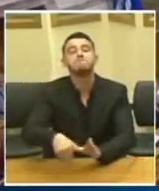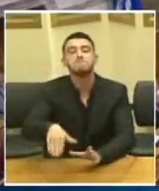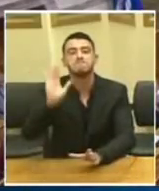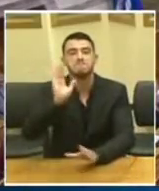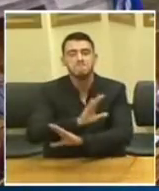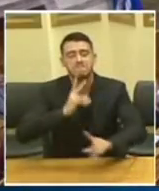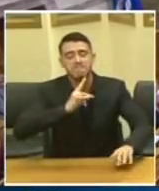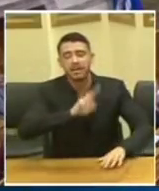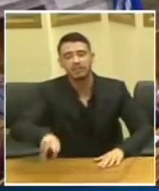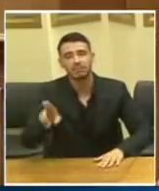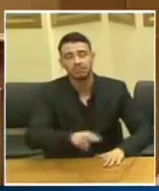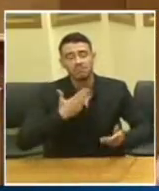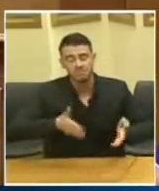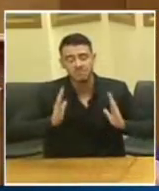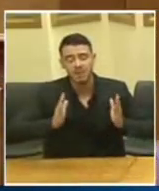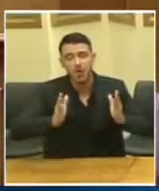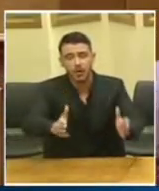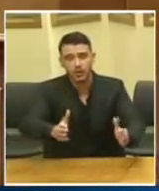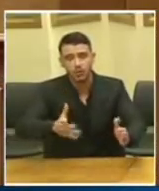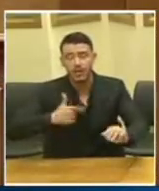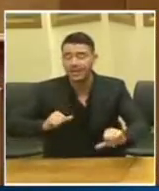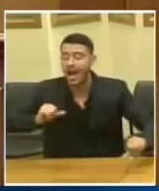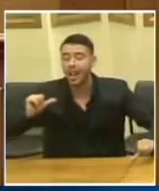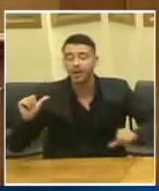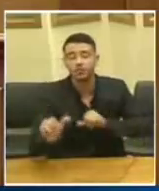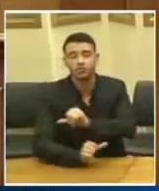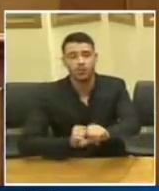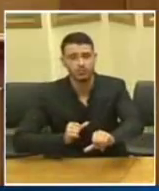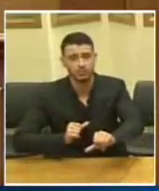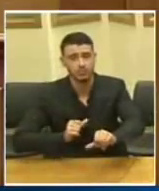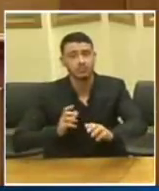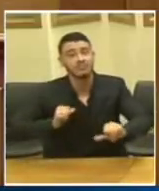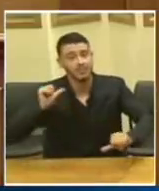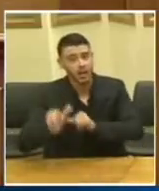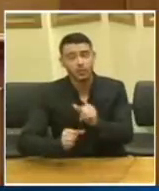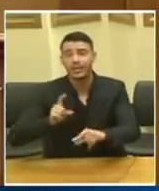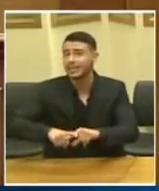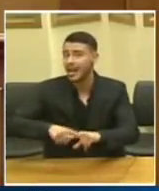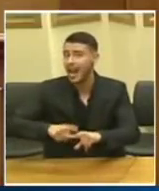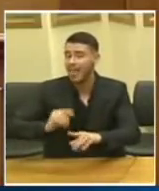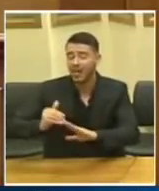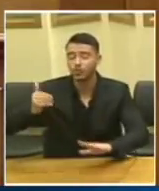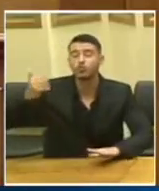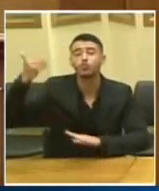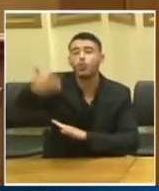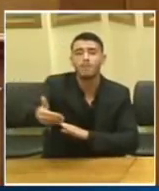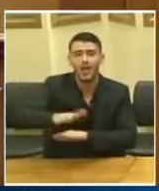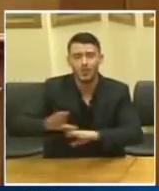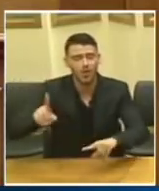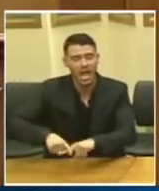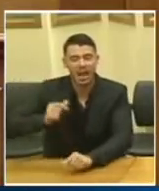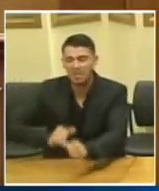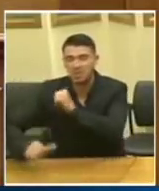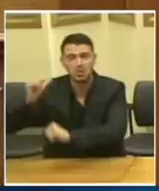μαζί, να γυρίσουμε σελίδα για την Ελλάδα του αύριο, όχι την Ελλάδα του χθες, της μιζέριας και της